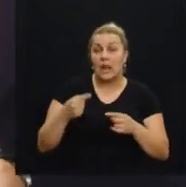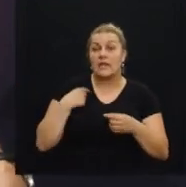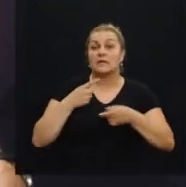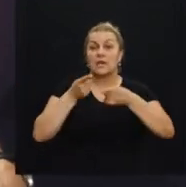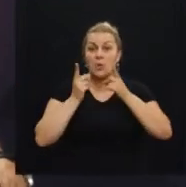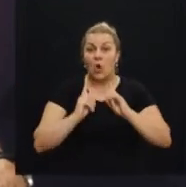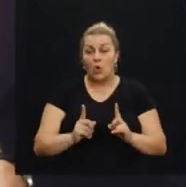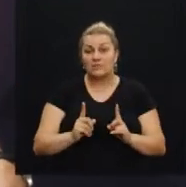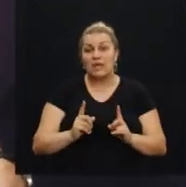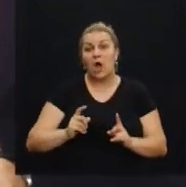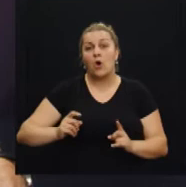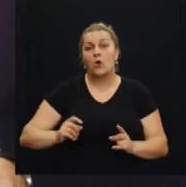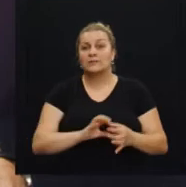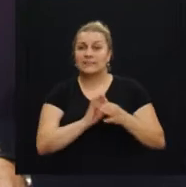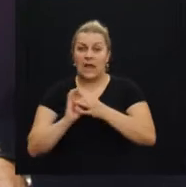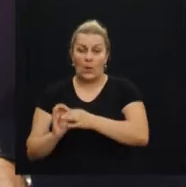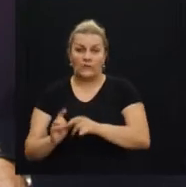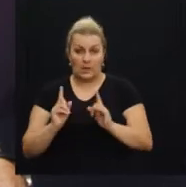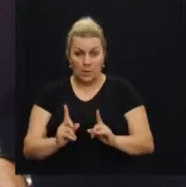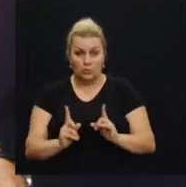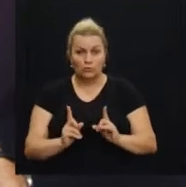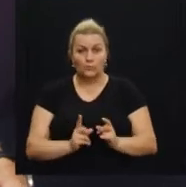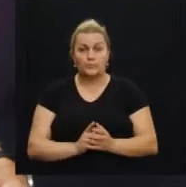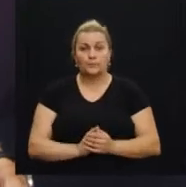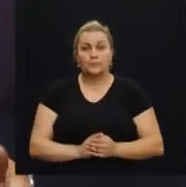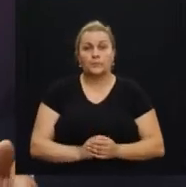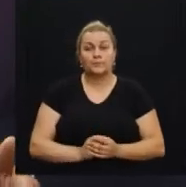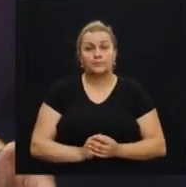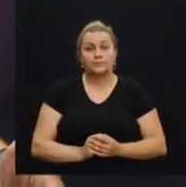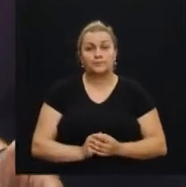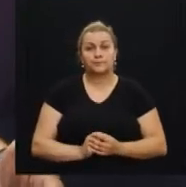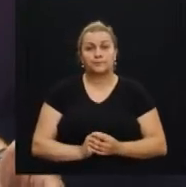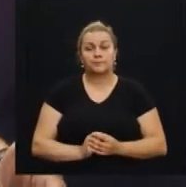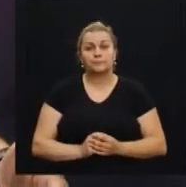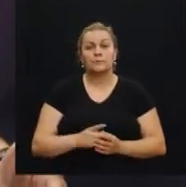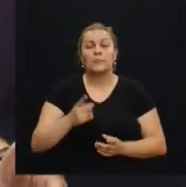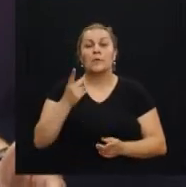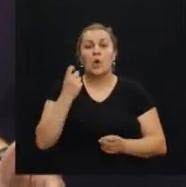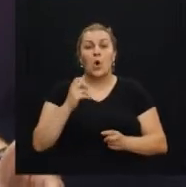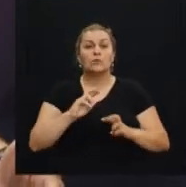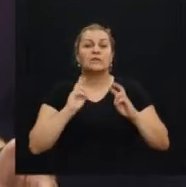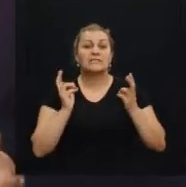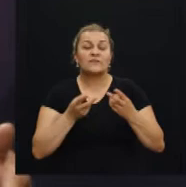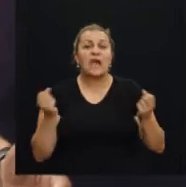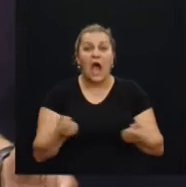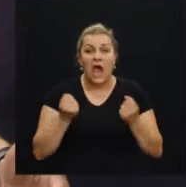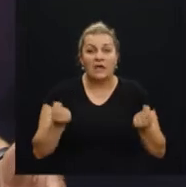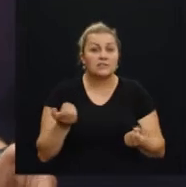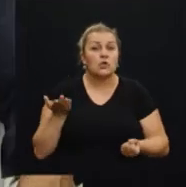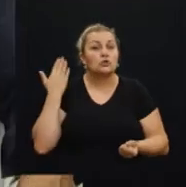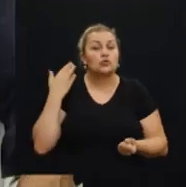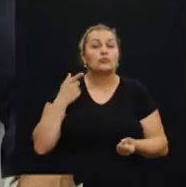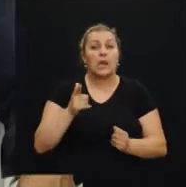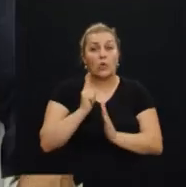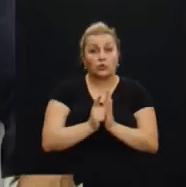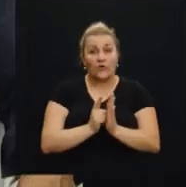ostao u bojni cijelo vrijeme i bio sam, znači, od svih akcija što su bile u